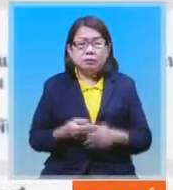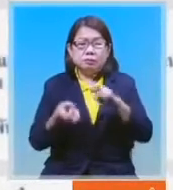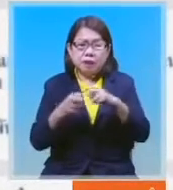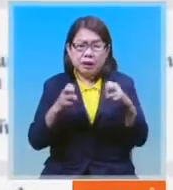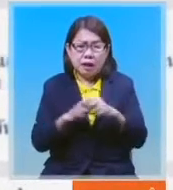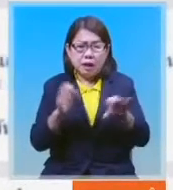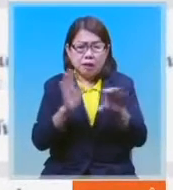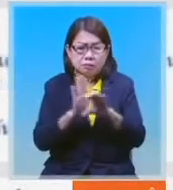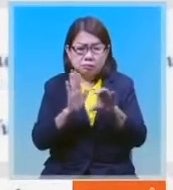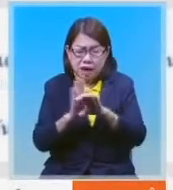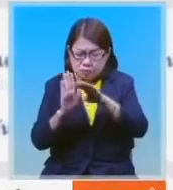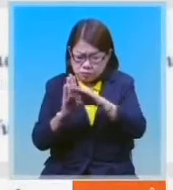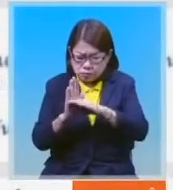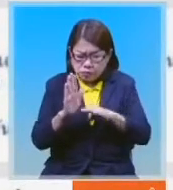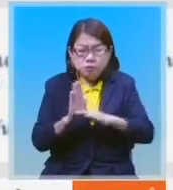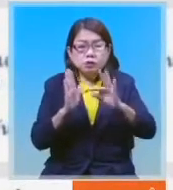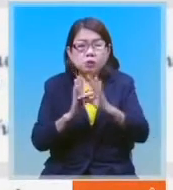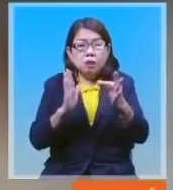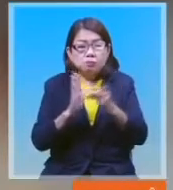ข้อมูล